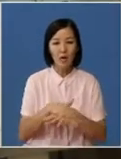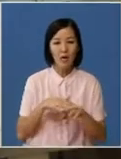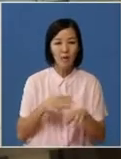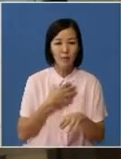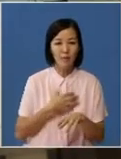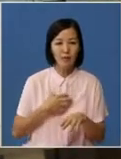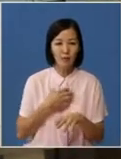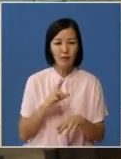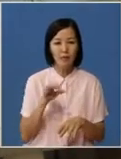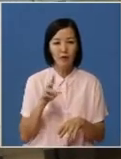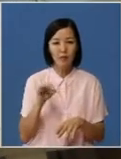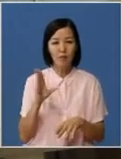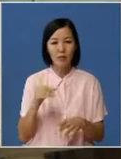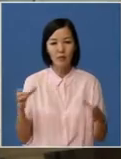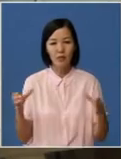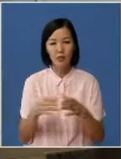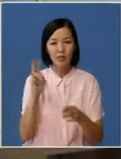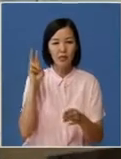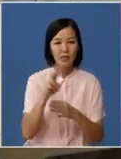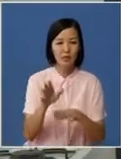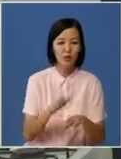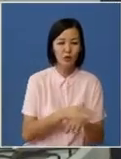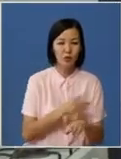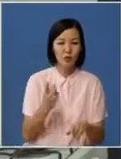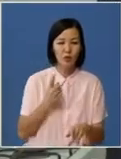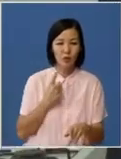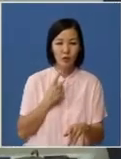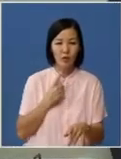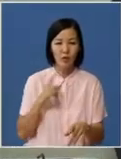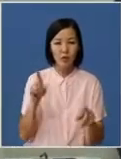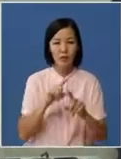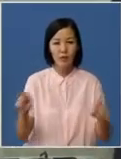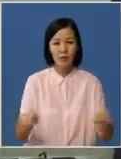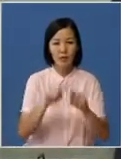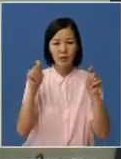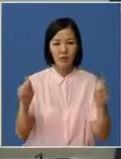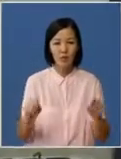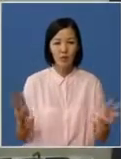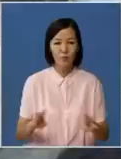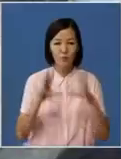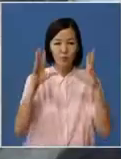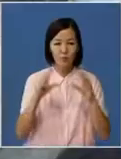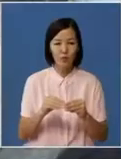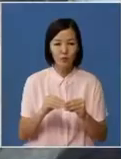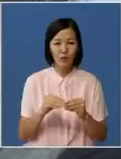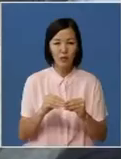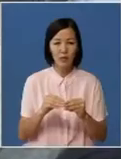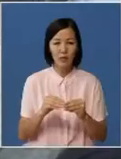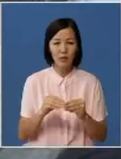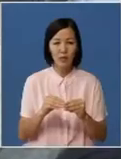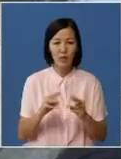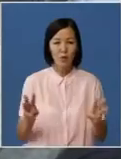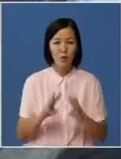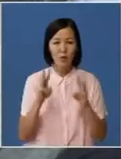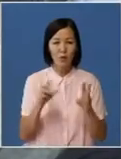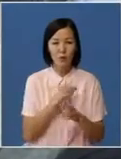Өйткені Қарабұлақтан арнайы жасақ келгенше, біраз уақыт кетеді. Ал бекет ашылғаннан кейін өрт сөндірушілер тобы келем дегенше, мұндағылар алапат